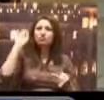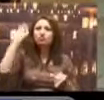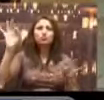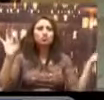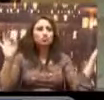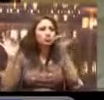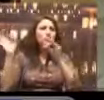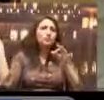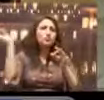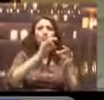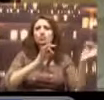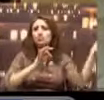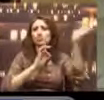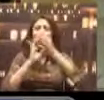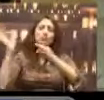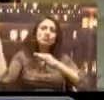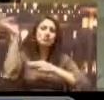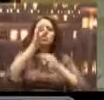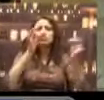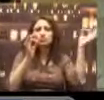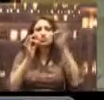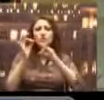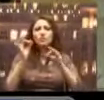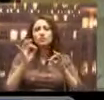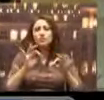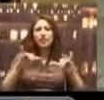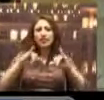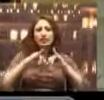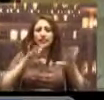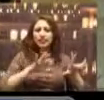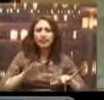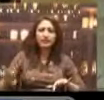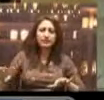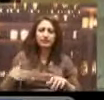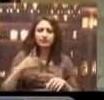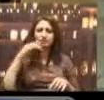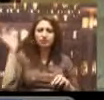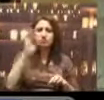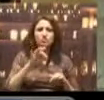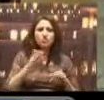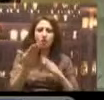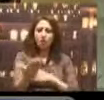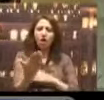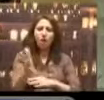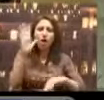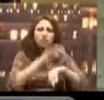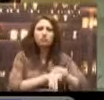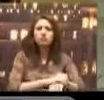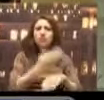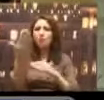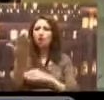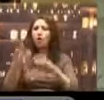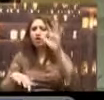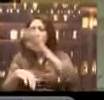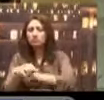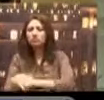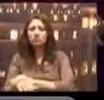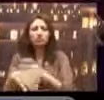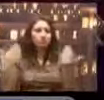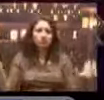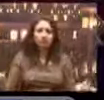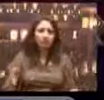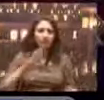في فلان الفلاني، فلان الفلاني بيرد على فلان الفلاني، فلان الفلاني جاب لفلان الفلاني مستندات. واضح جدا طبعا ان انت ولا بتنصر حق ولا بتعمل